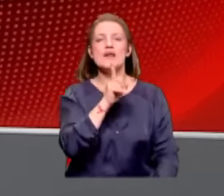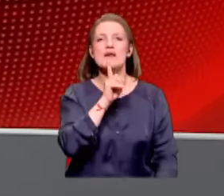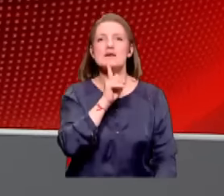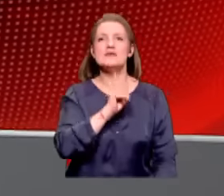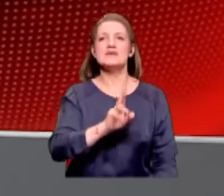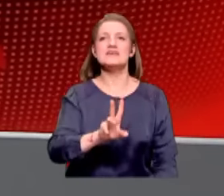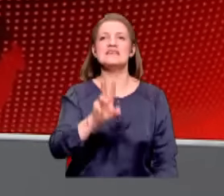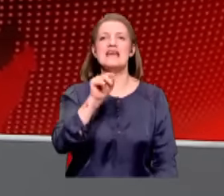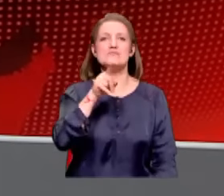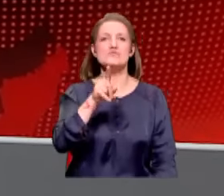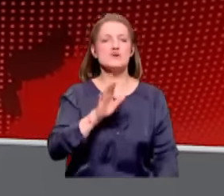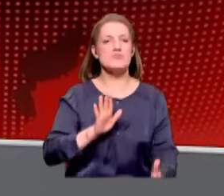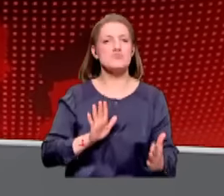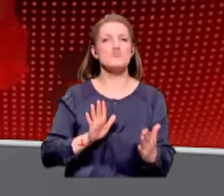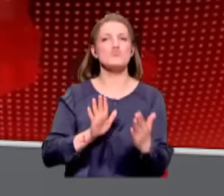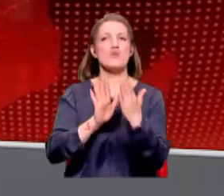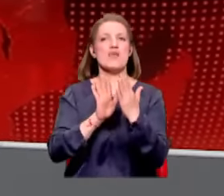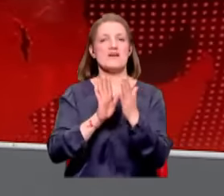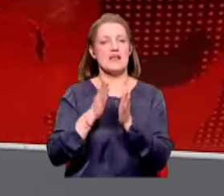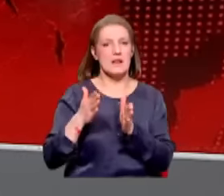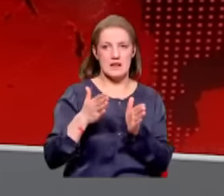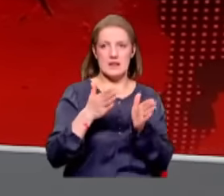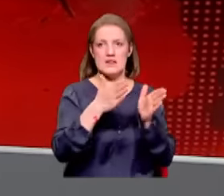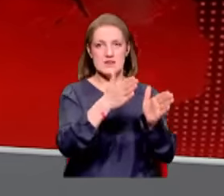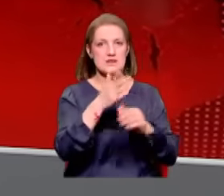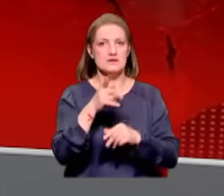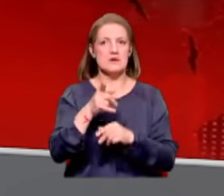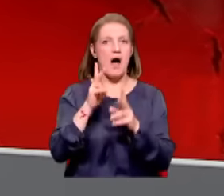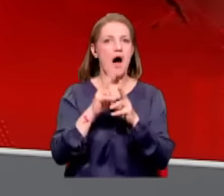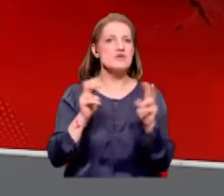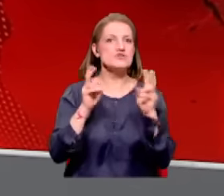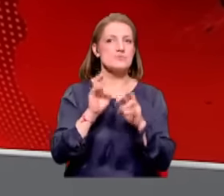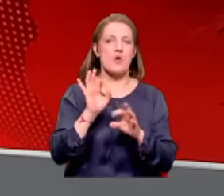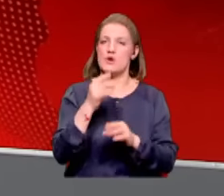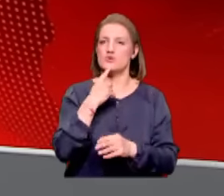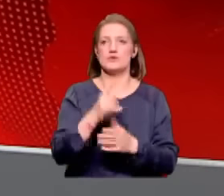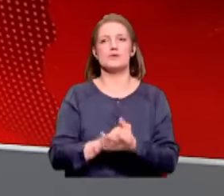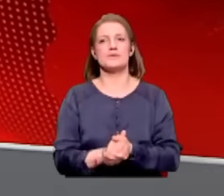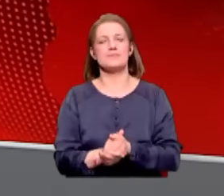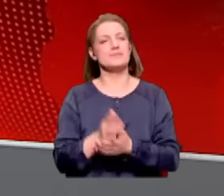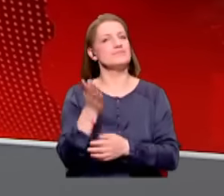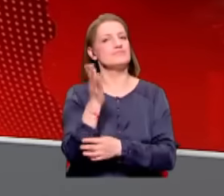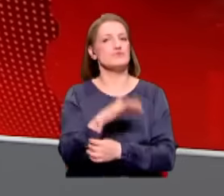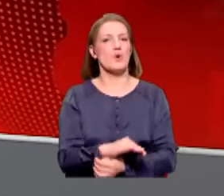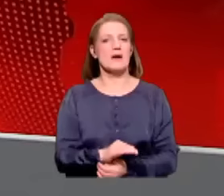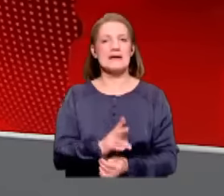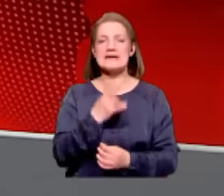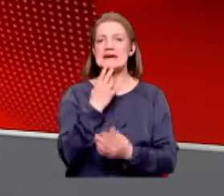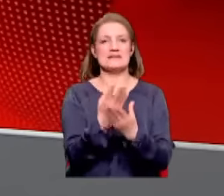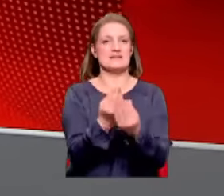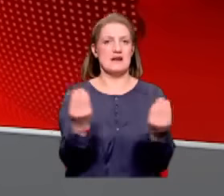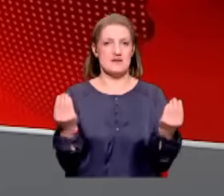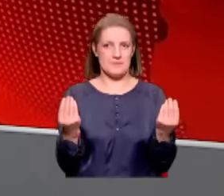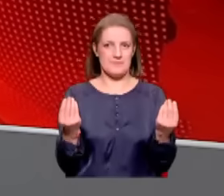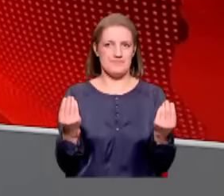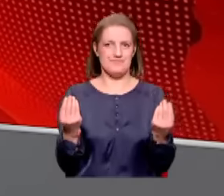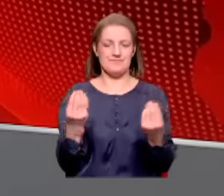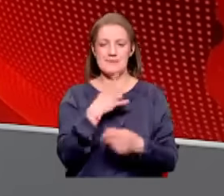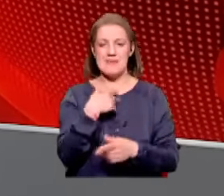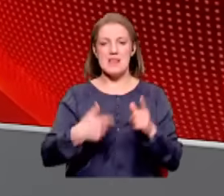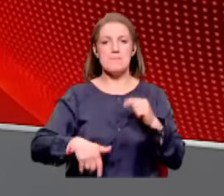%70 oranında muhalefete yöneldiklerini söylüyor araştırmalar. Sonra kadınlar